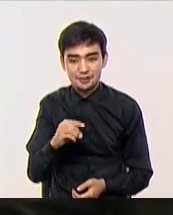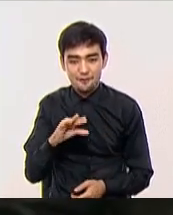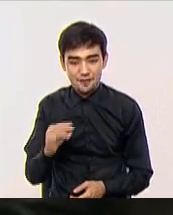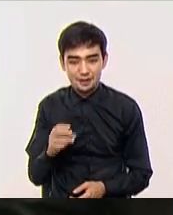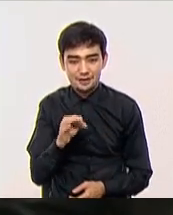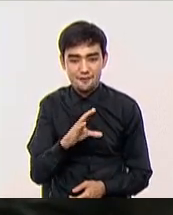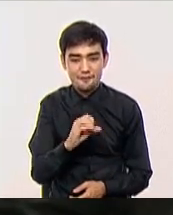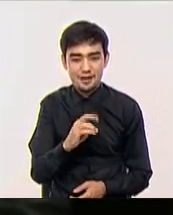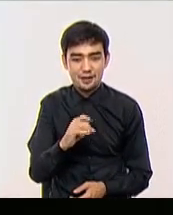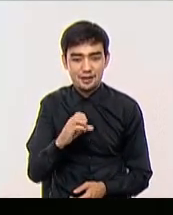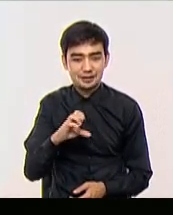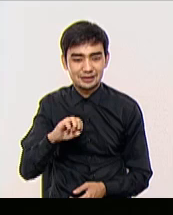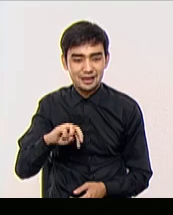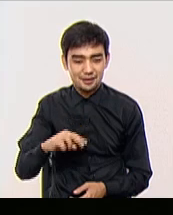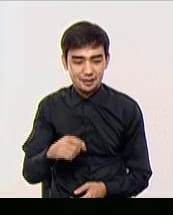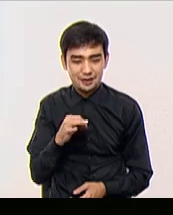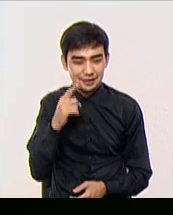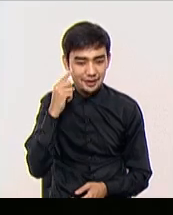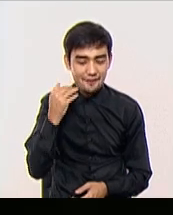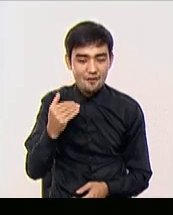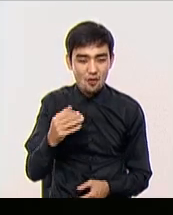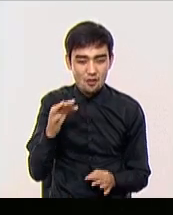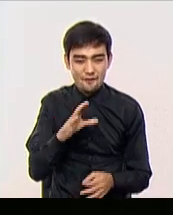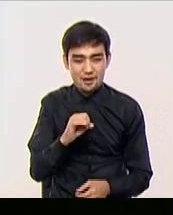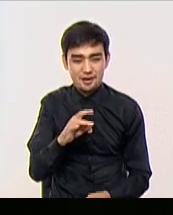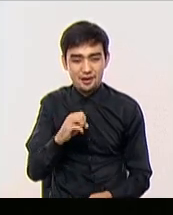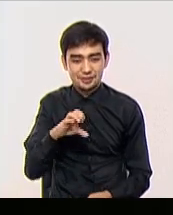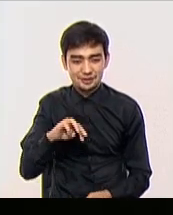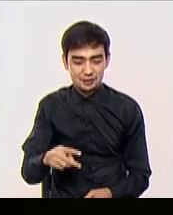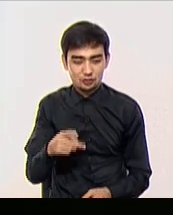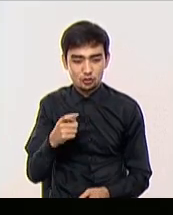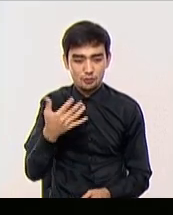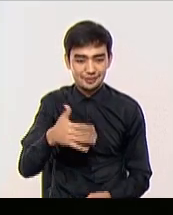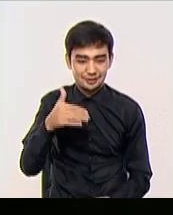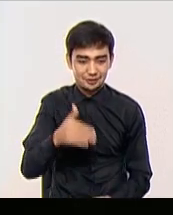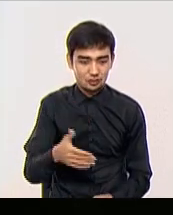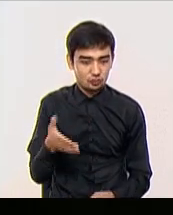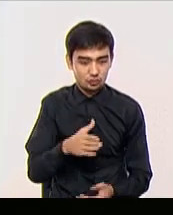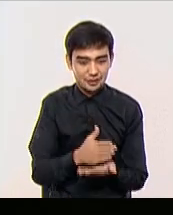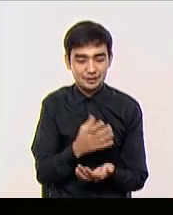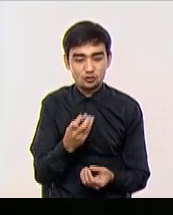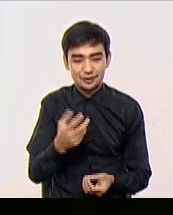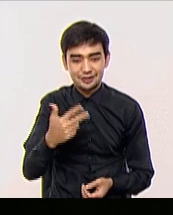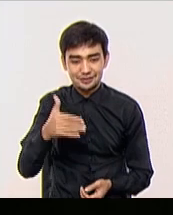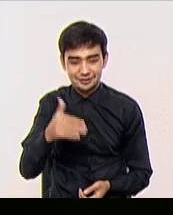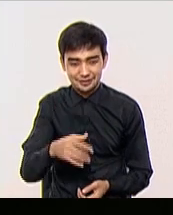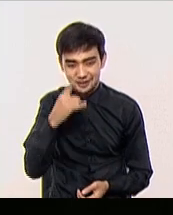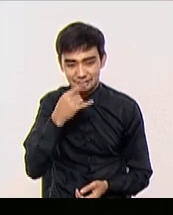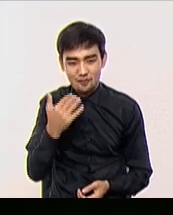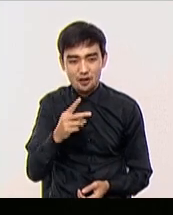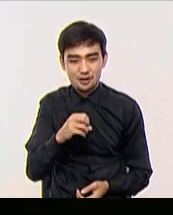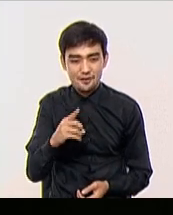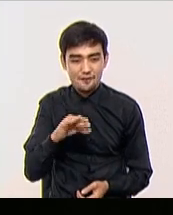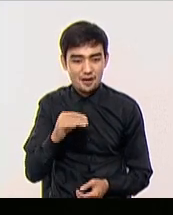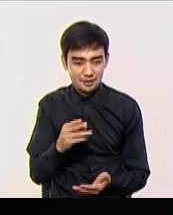и «Вирасел». Больше всего сейчас китайской вакцины «Вирасел» 150 тысяч доз. Также есть 30 тысяч доз казахстанской